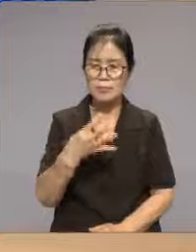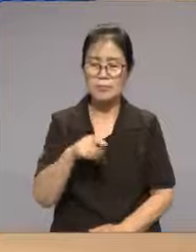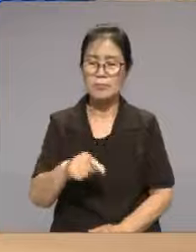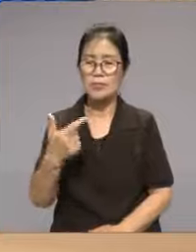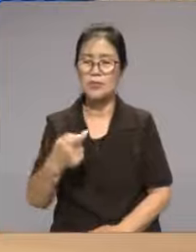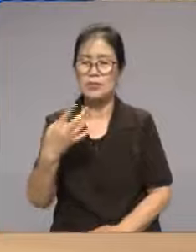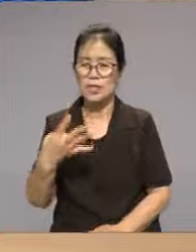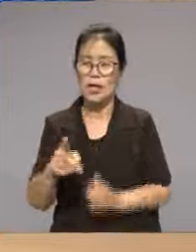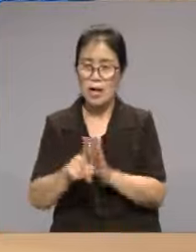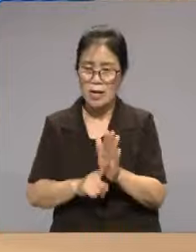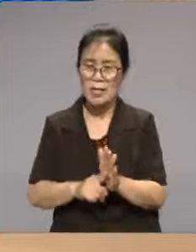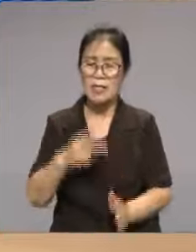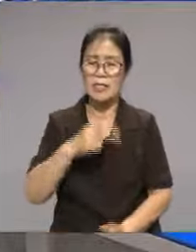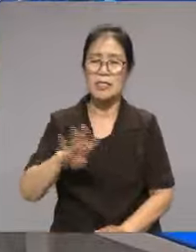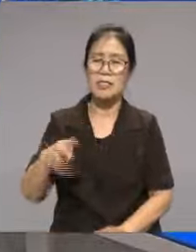234.64포인트 하락한